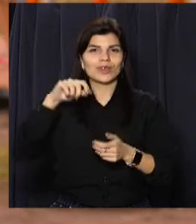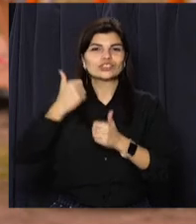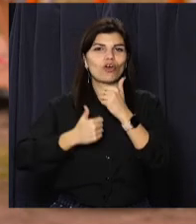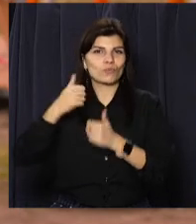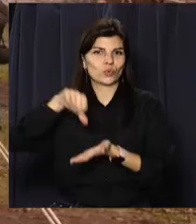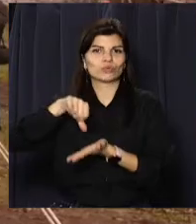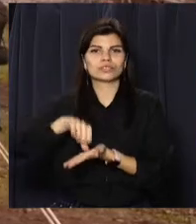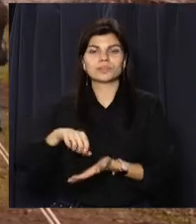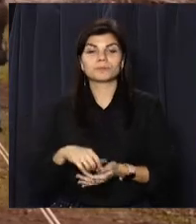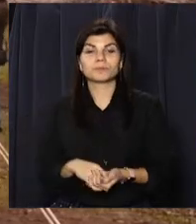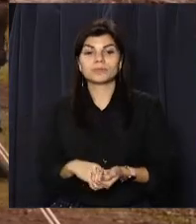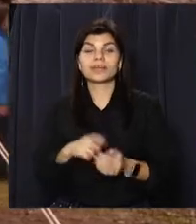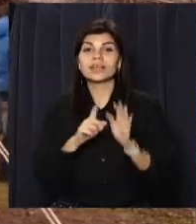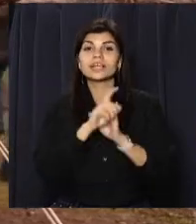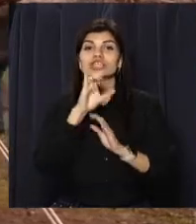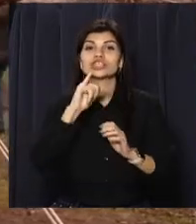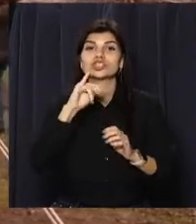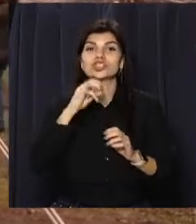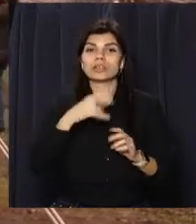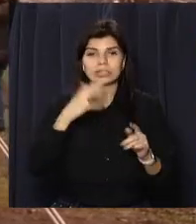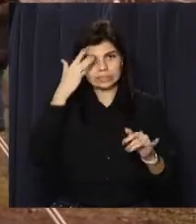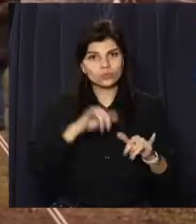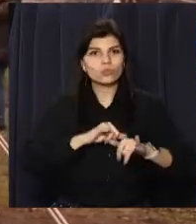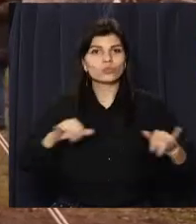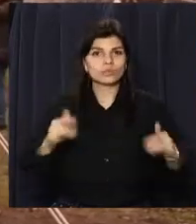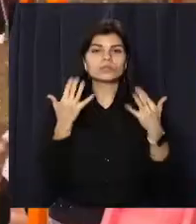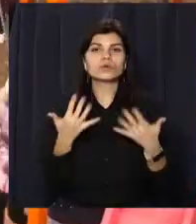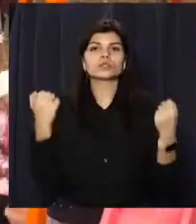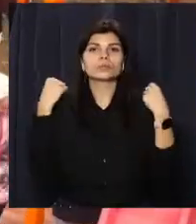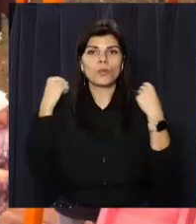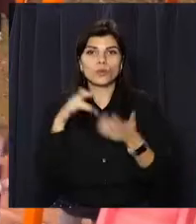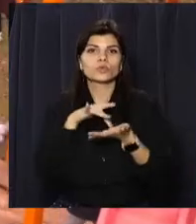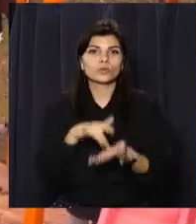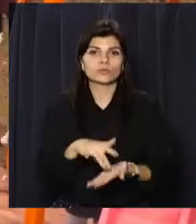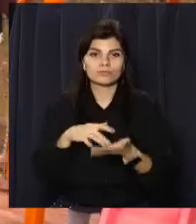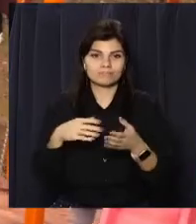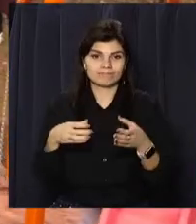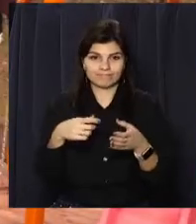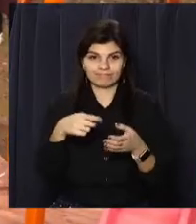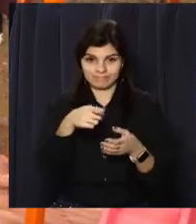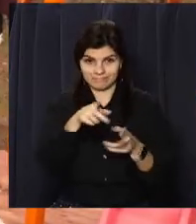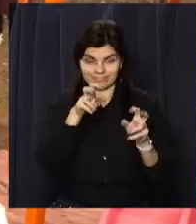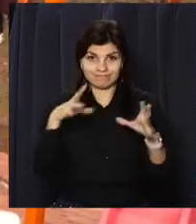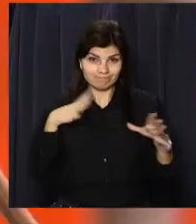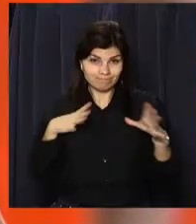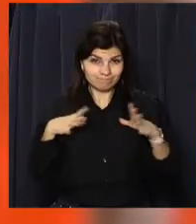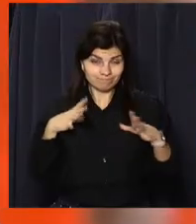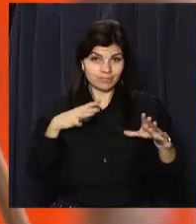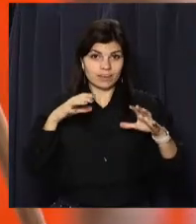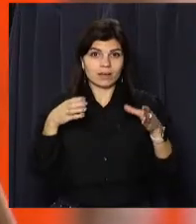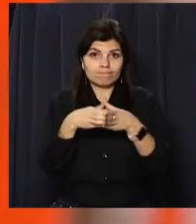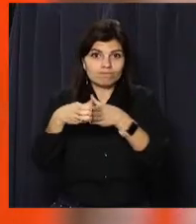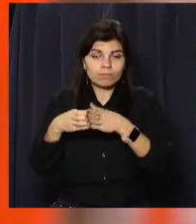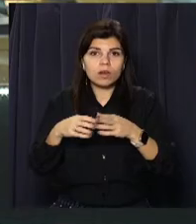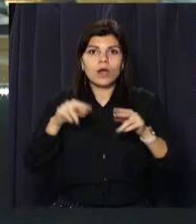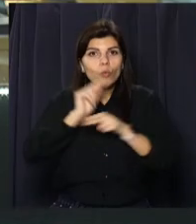туристичного напряму. Із січня в центрі планують збільшити кількість спортивно-туристських гуртків. Галина Ізмайлова, Open News, телеканал